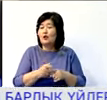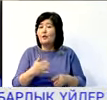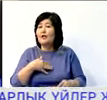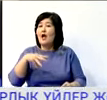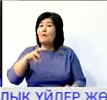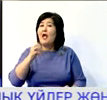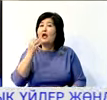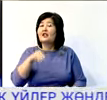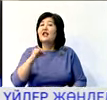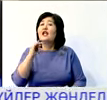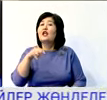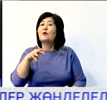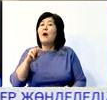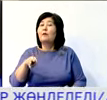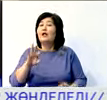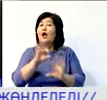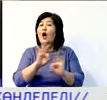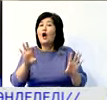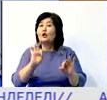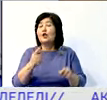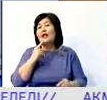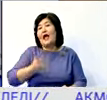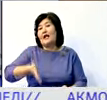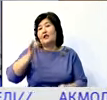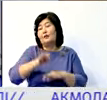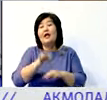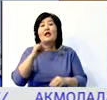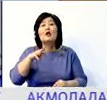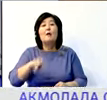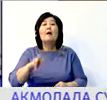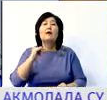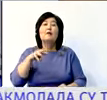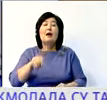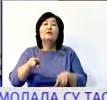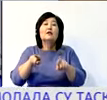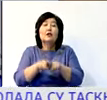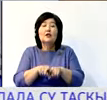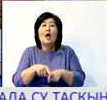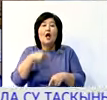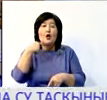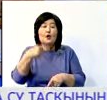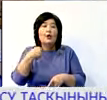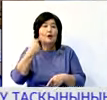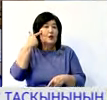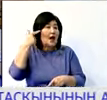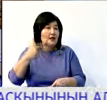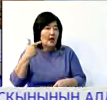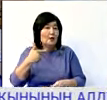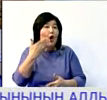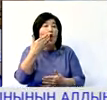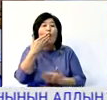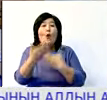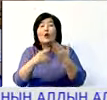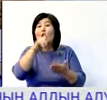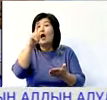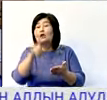мешіттің имамдарына түсіндіріліп осындай семинар жүргізіледі. Имамның имани келбеті мен сөз саптау сауаты, қойылған